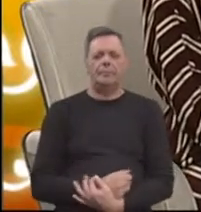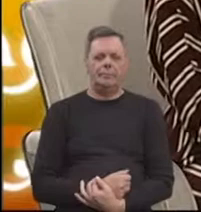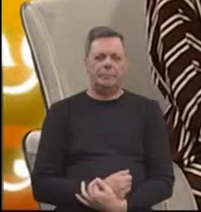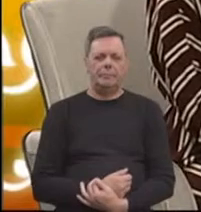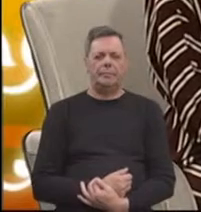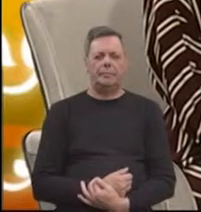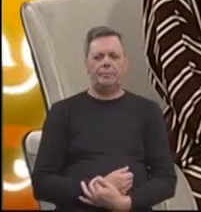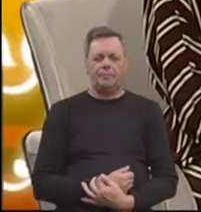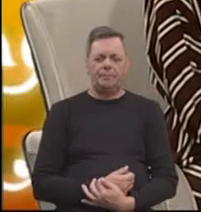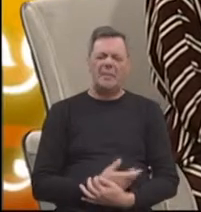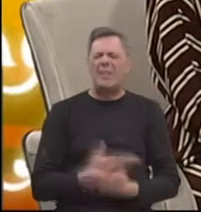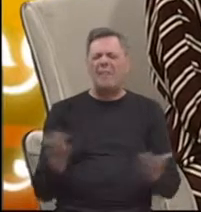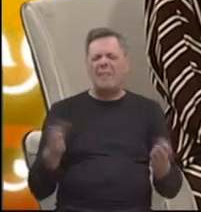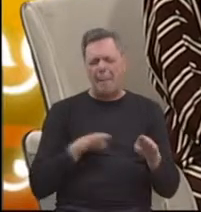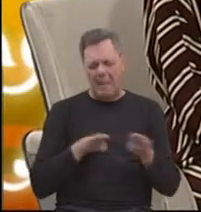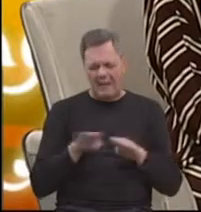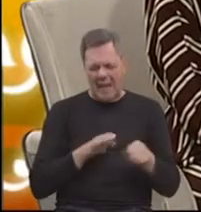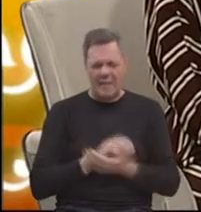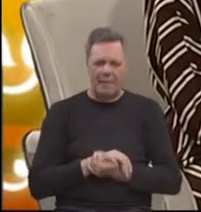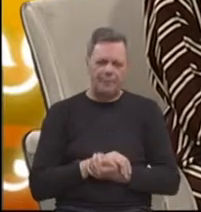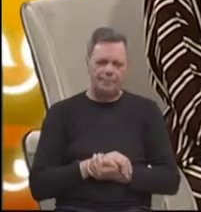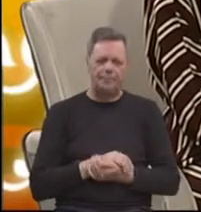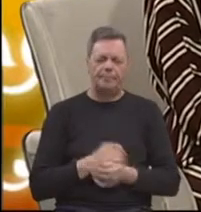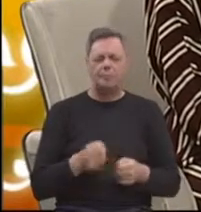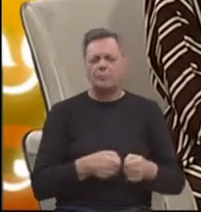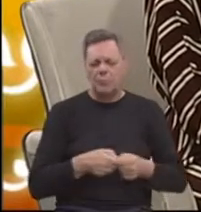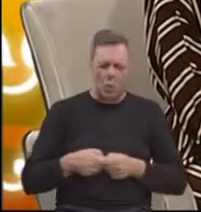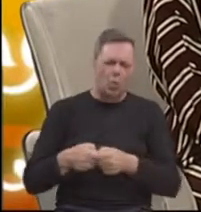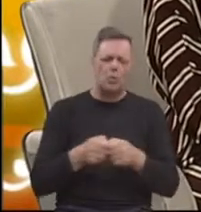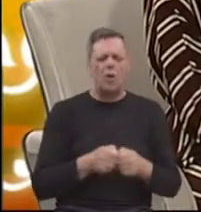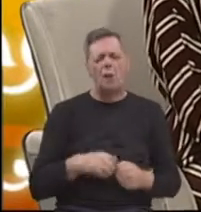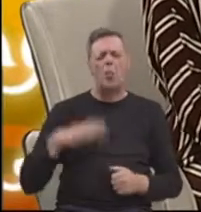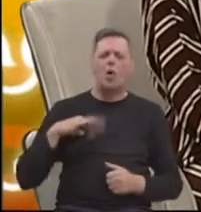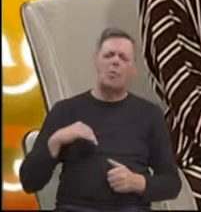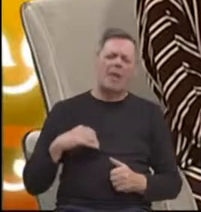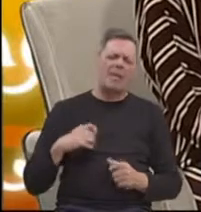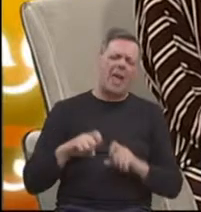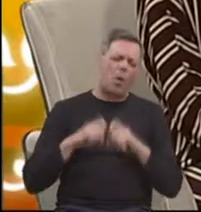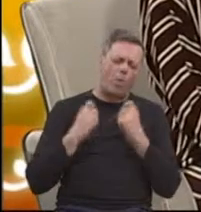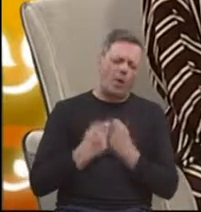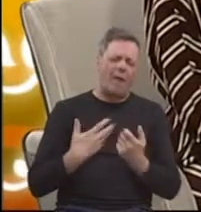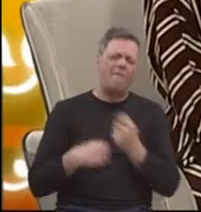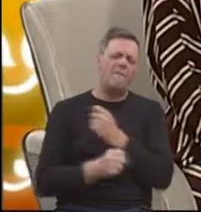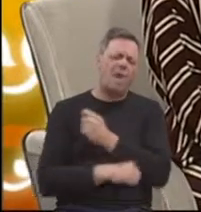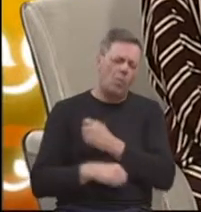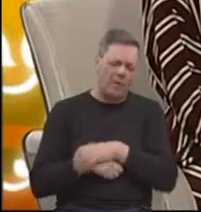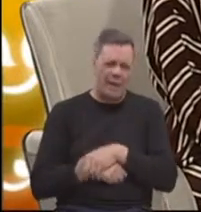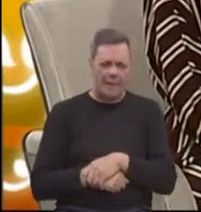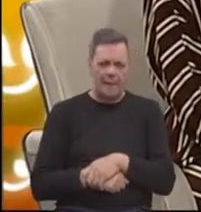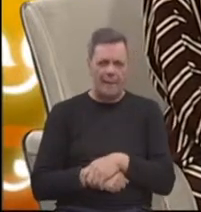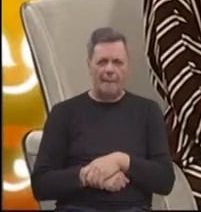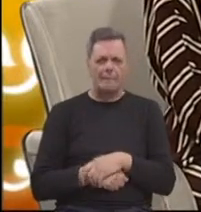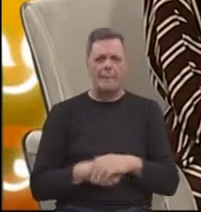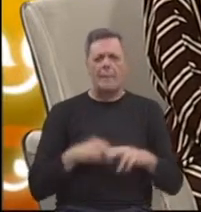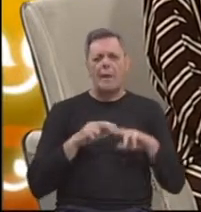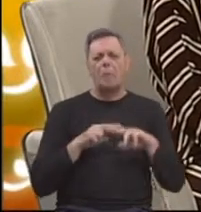Svih relevantnih, naravno, ministarstava, udruženja, gospodarske komore, agencije za hranu, naših fakulteta, stvarno